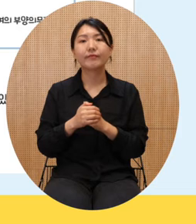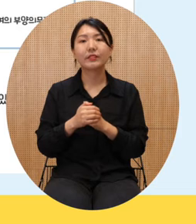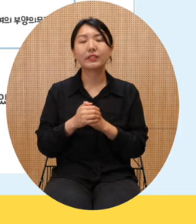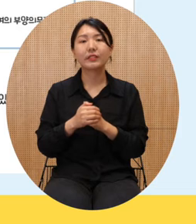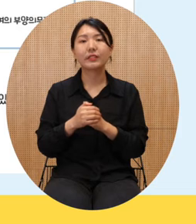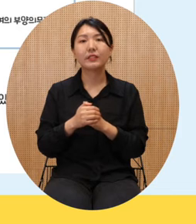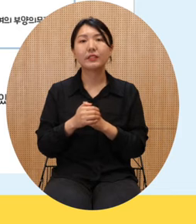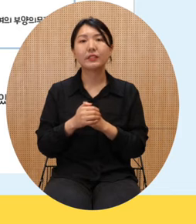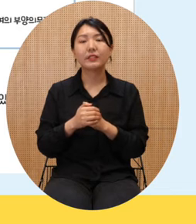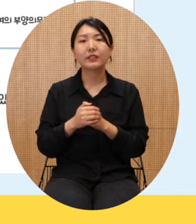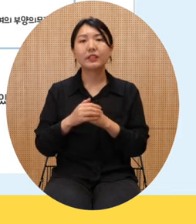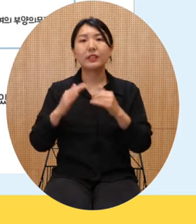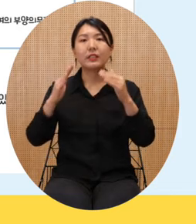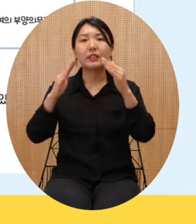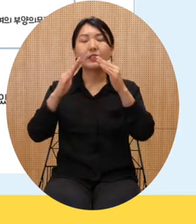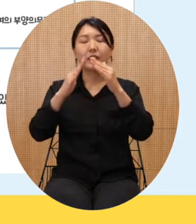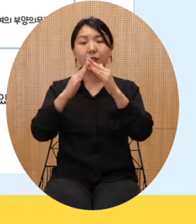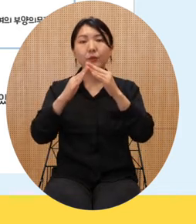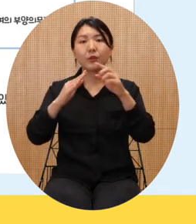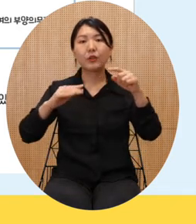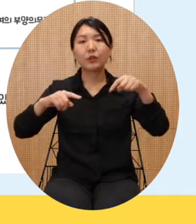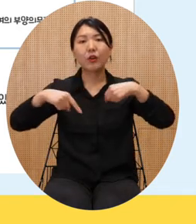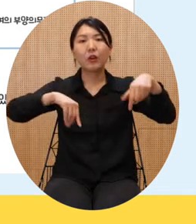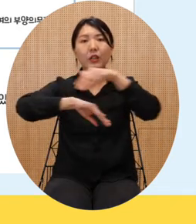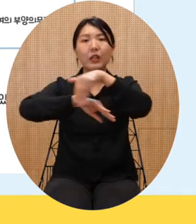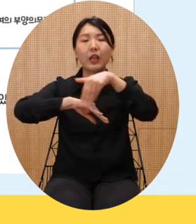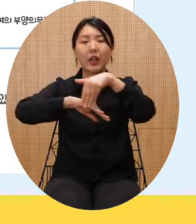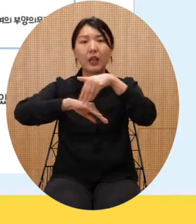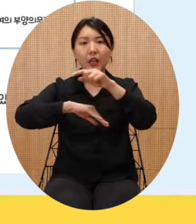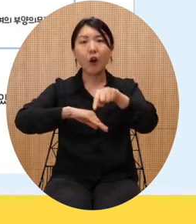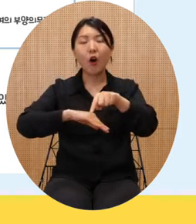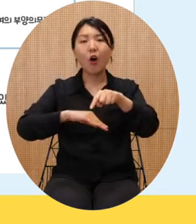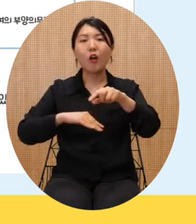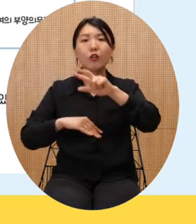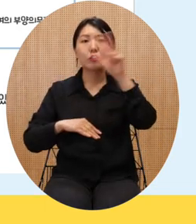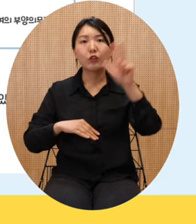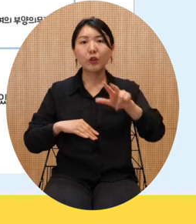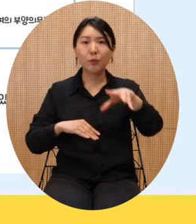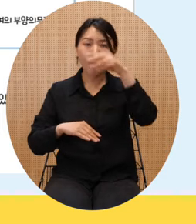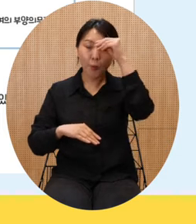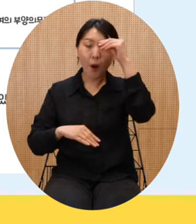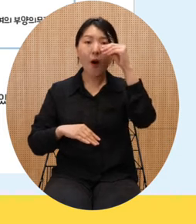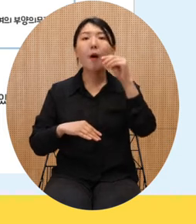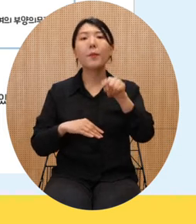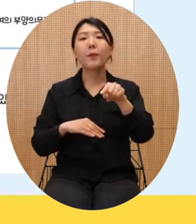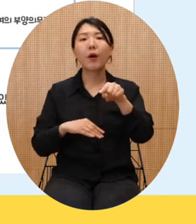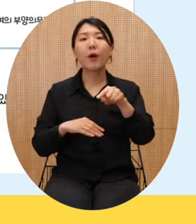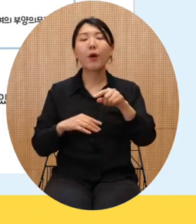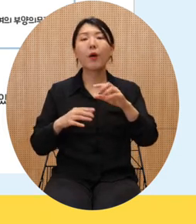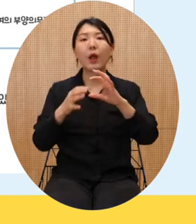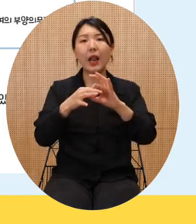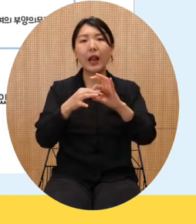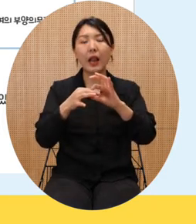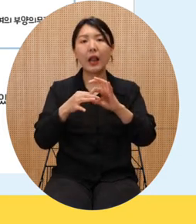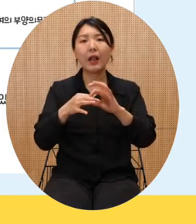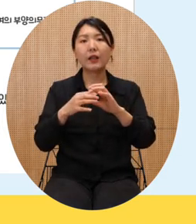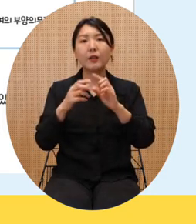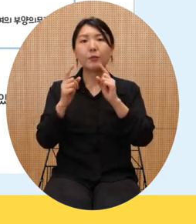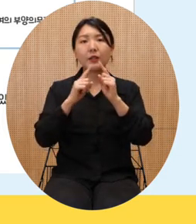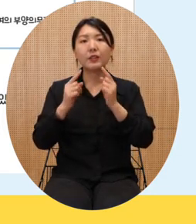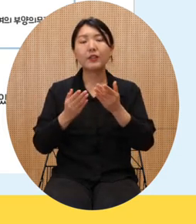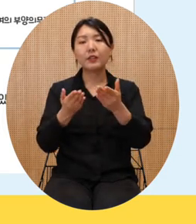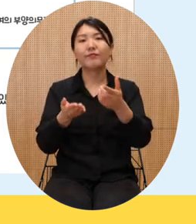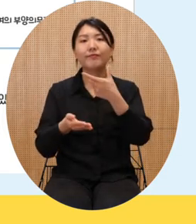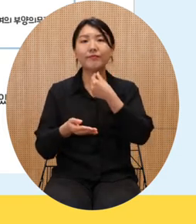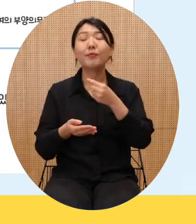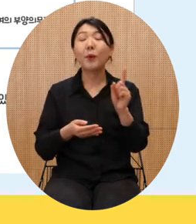상황입니다. 그래서 주거복지 정책의 전국적인 모범 사례, 이 부분과 관련해서는